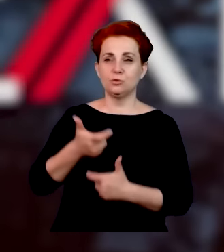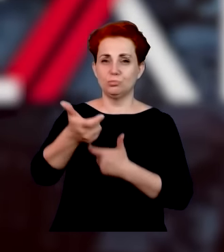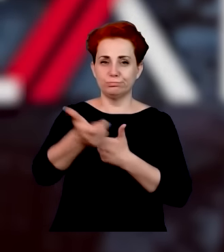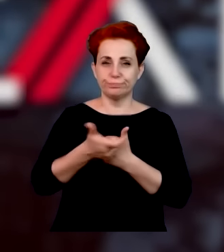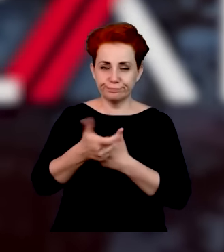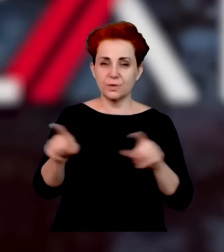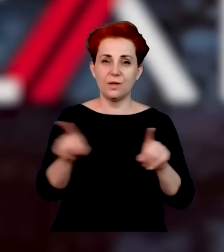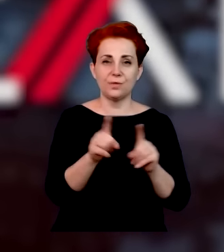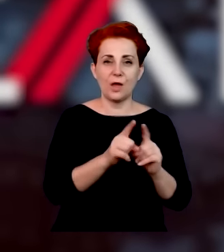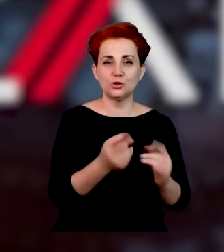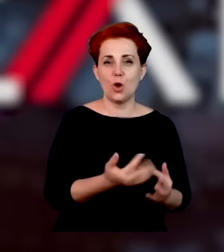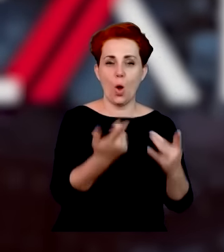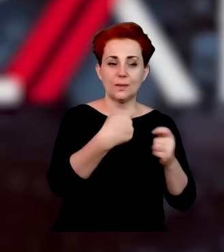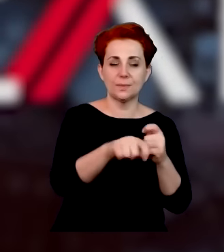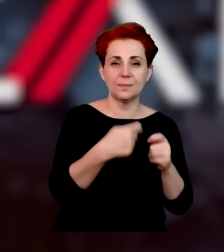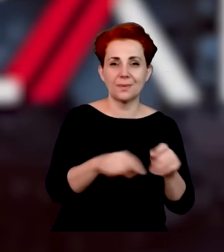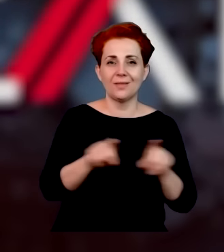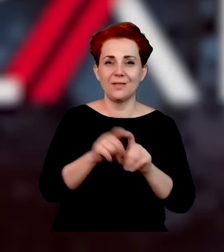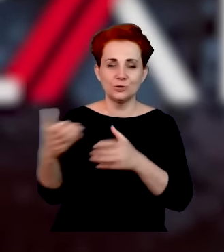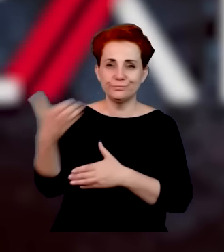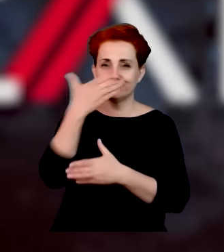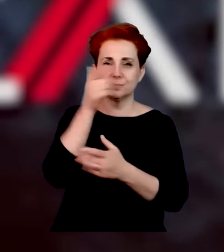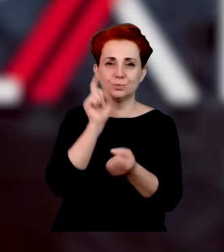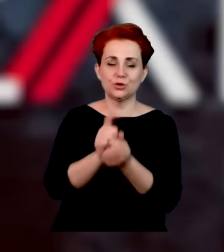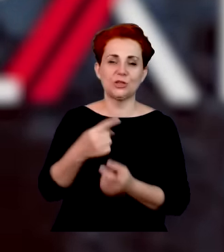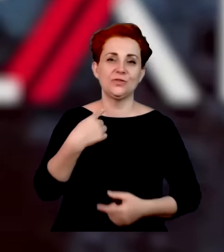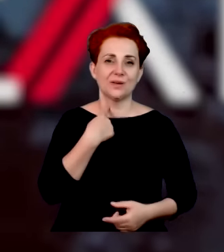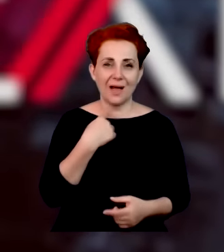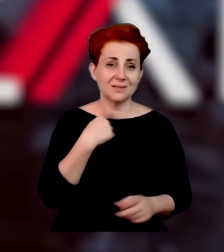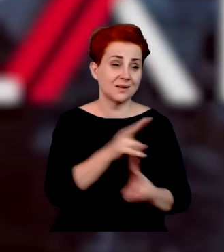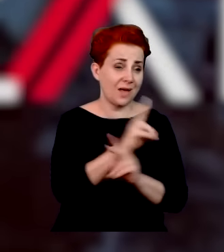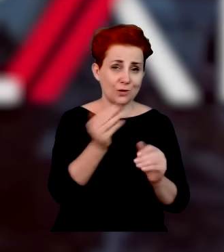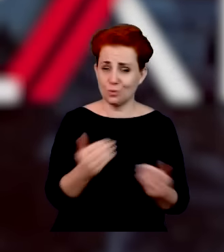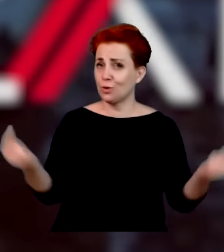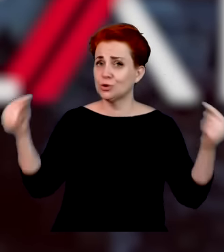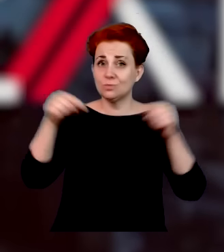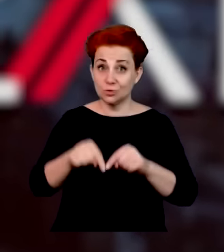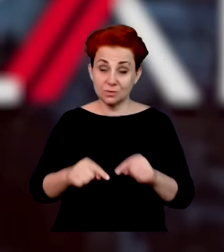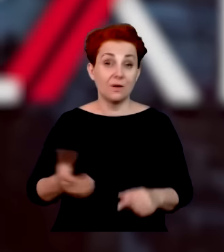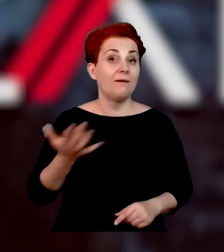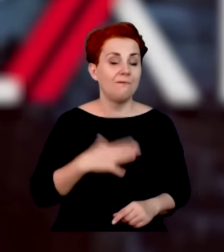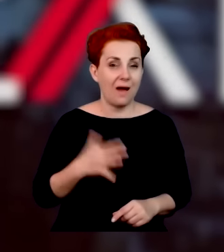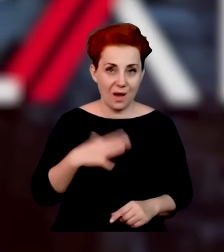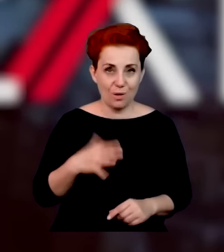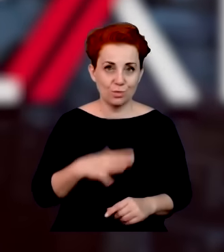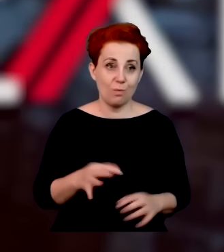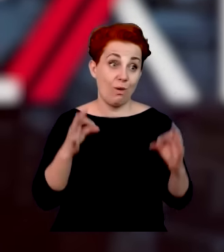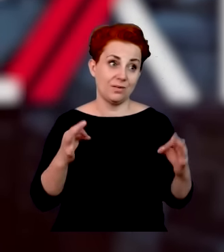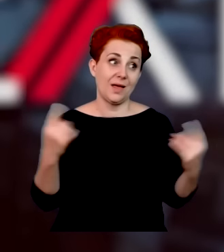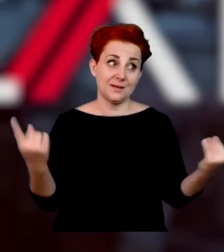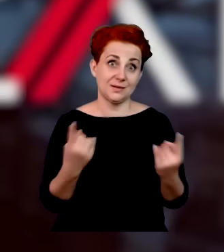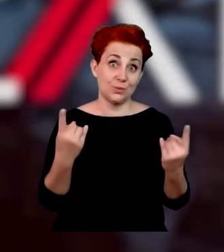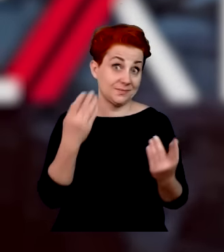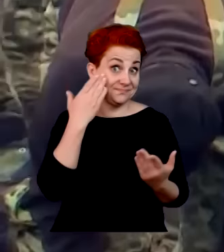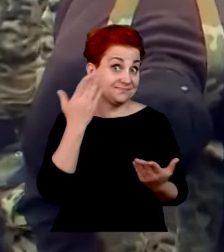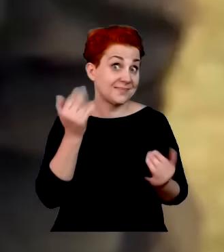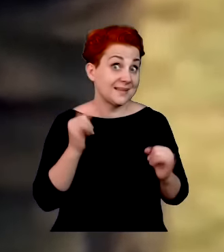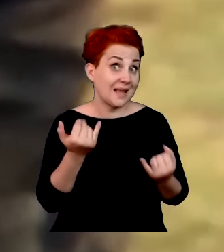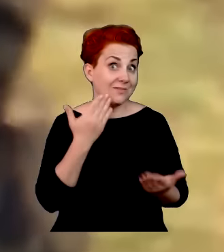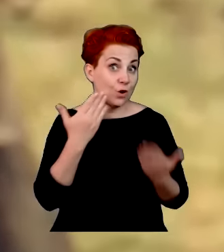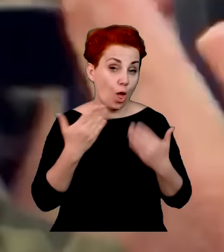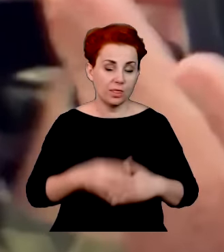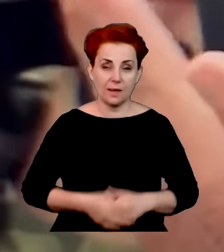ogniska czy zakładania maski przeciwgazowej. Przyjść może niemal każdy i warto, zwłaszcza w obecnej rzeczywistości.